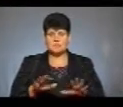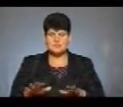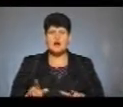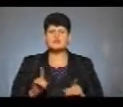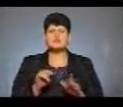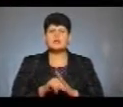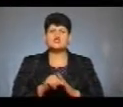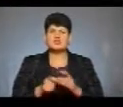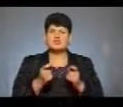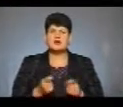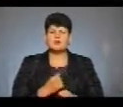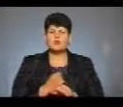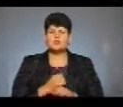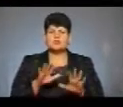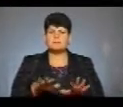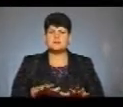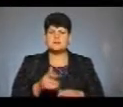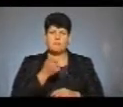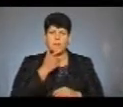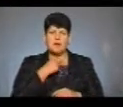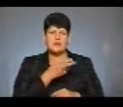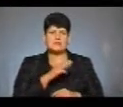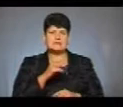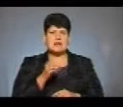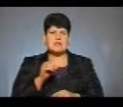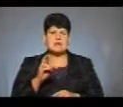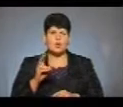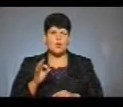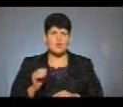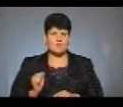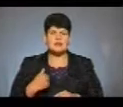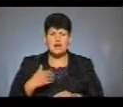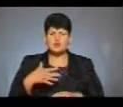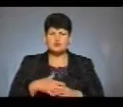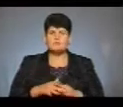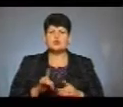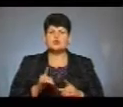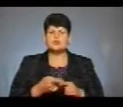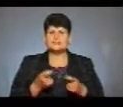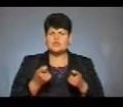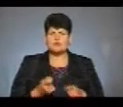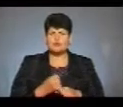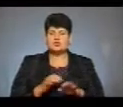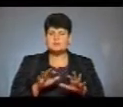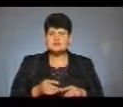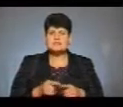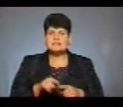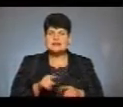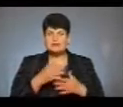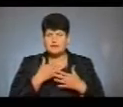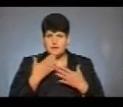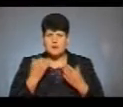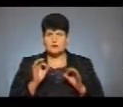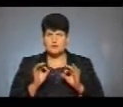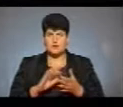ласка, що таке дешеве робоче місце в розумінні пані Третьякової? От. Я розумію, що таке дешеве робоче місце? Це робоче місце, де немає належних